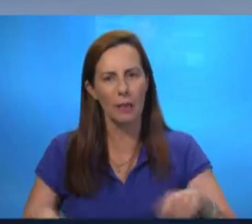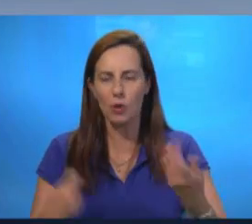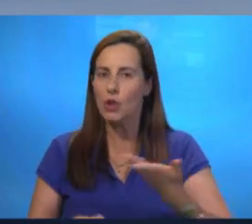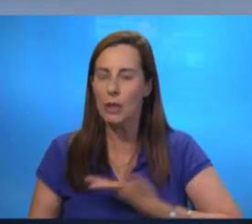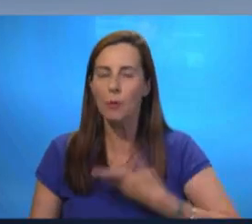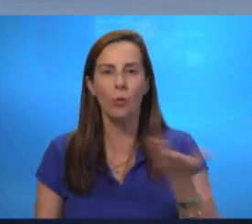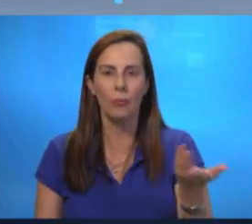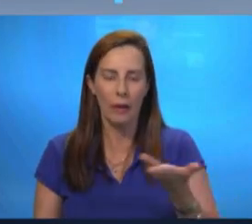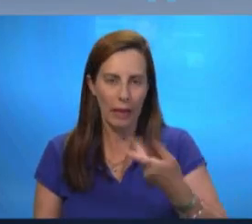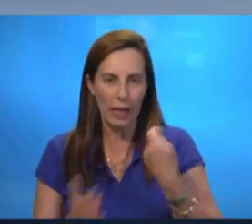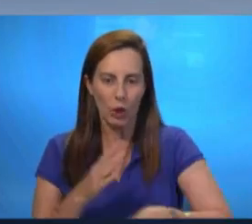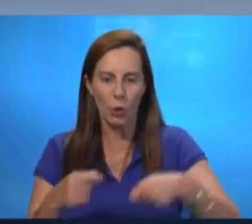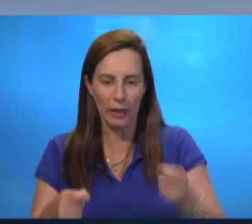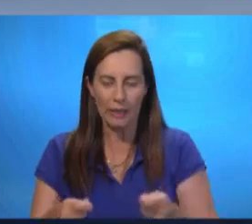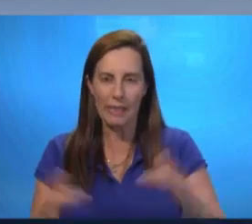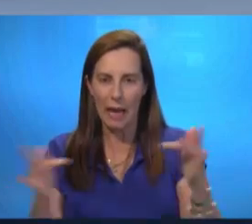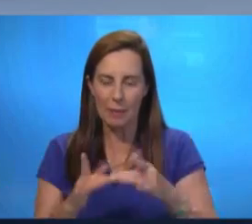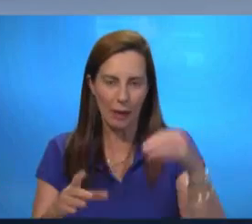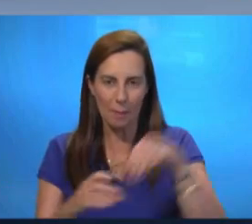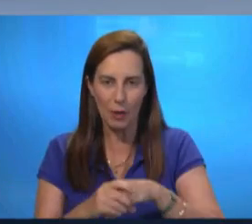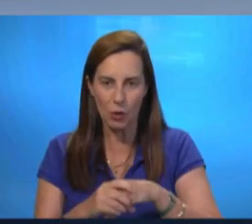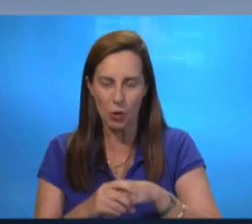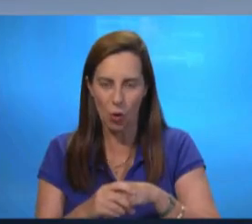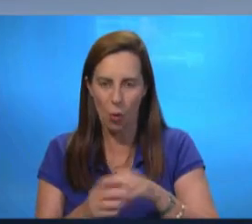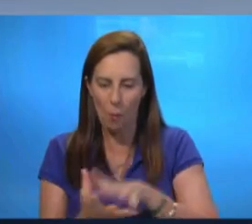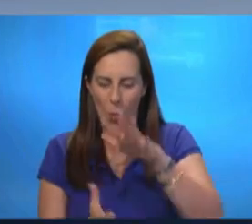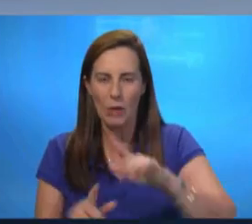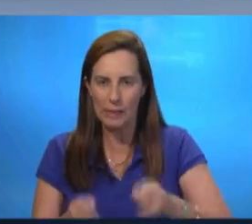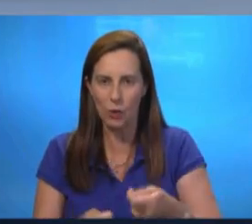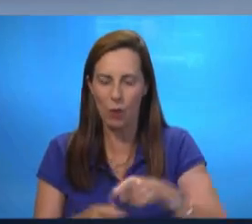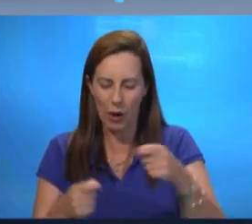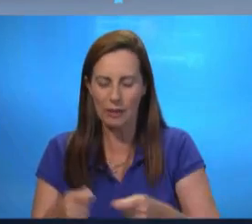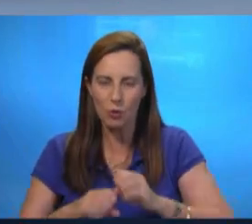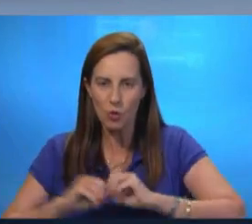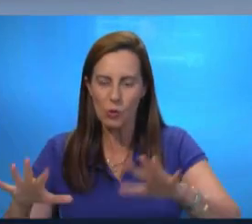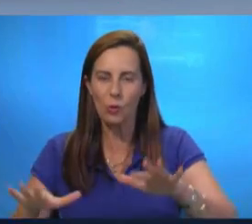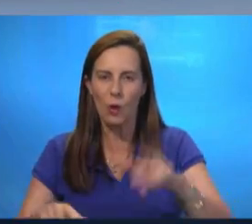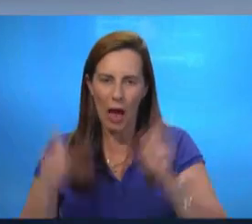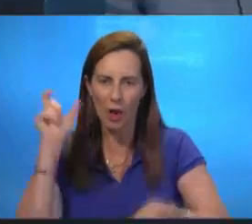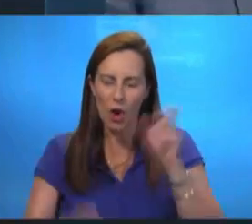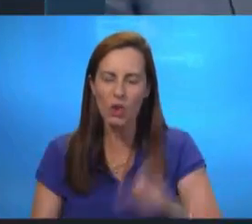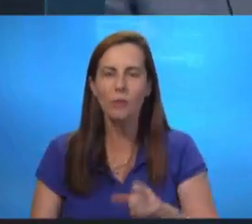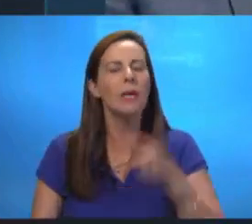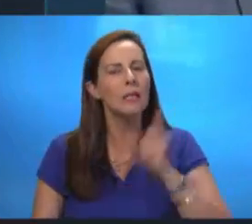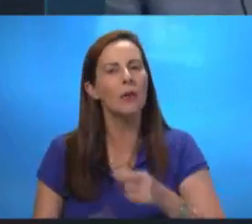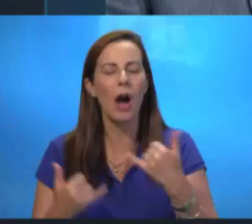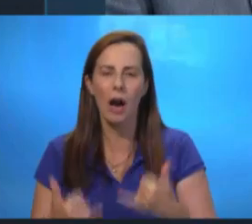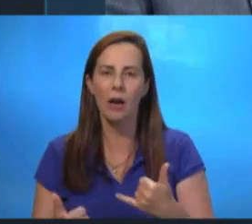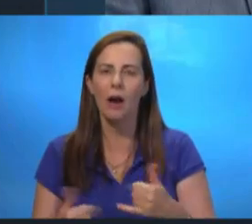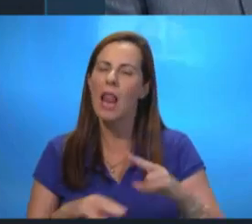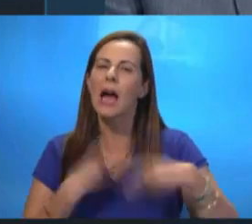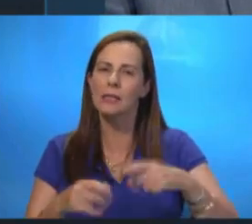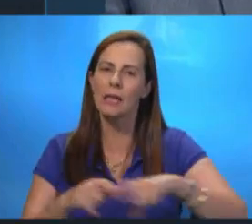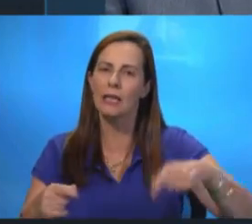בעצם לקנות כרטיס למשחק מתוך פול סגור ולא מתוך הכרטיסים שהוצאו לקהל הרחב, יצטרכו כרגע להחזיר את